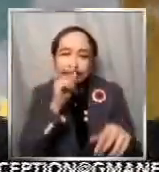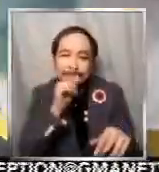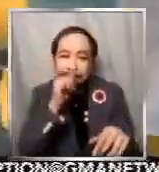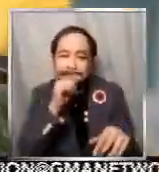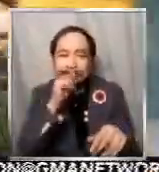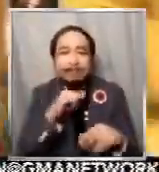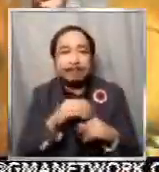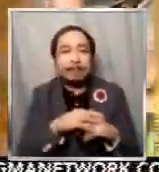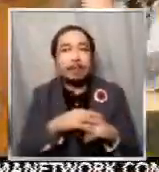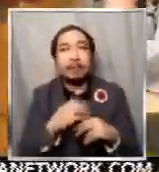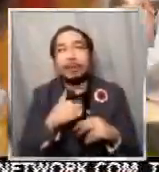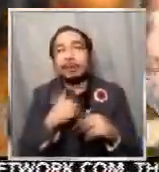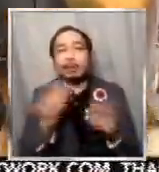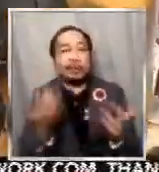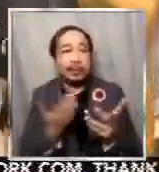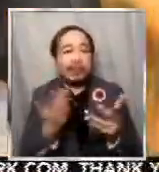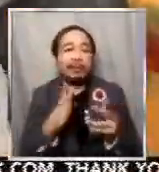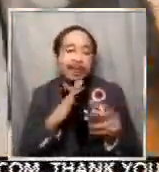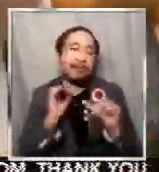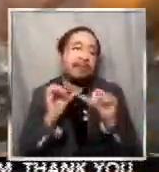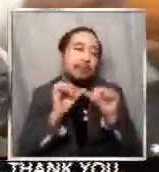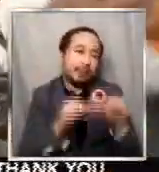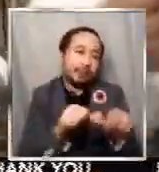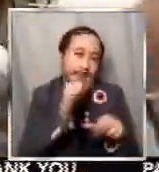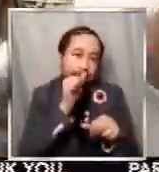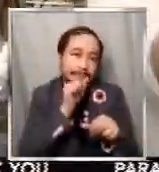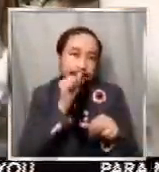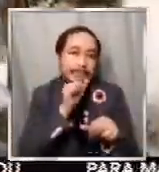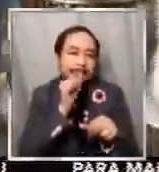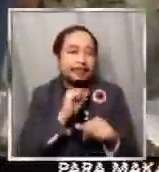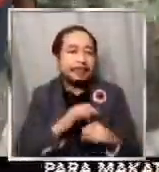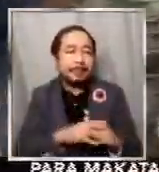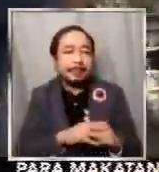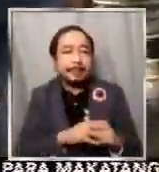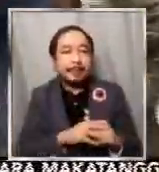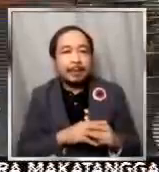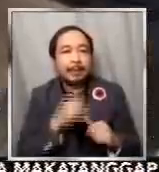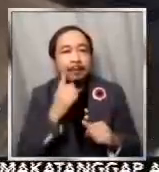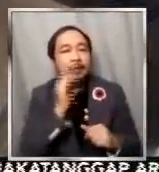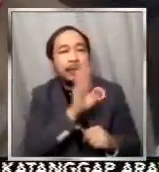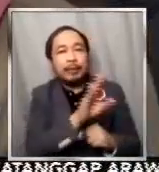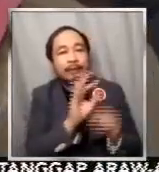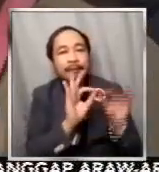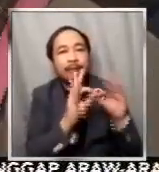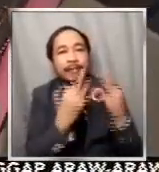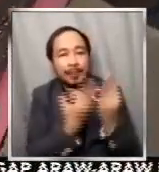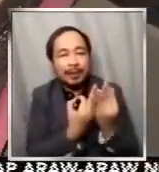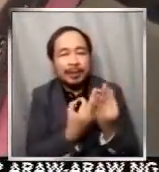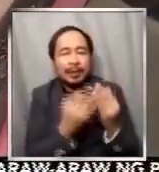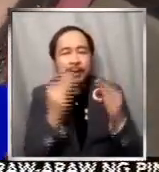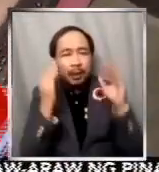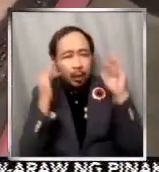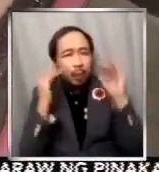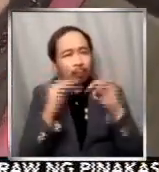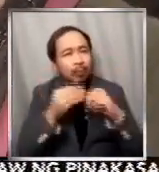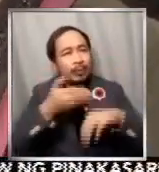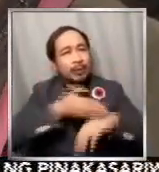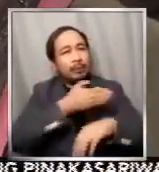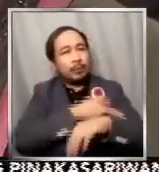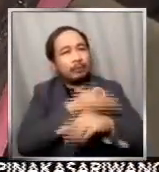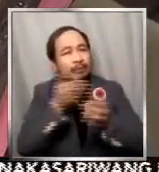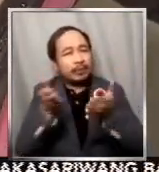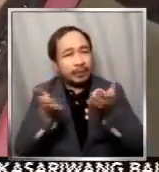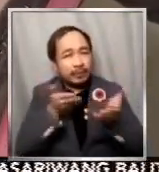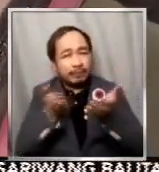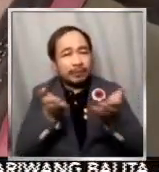kami, talagang tuloy na, tsagaan na lang talaga namin para sa kanila. Sana mas maganda pang serbisyo ang ano yung, lalo